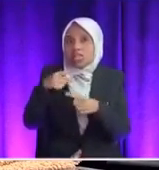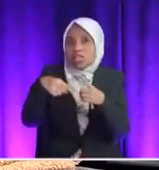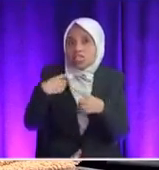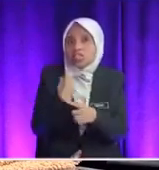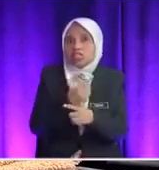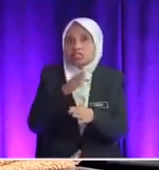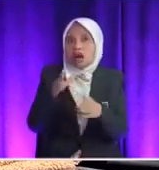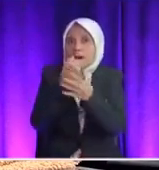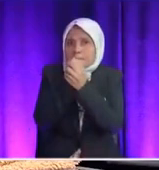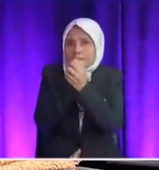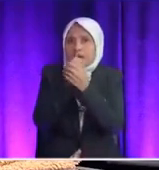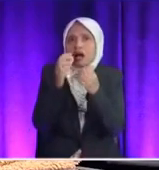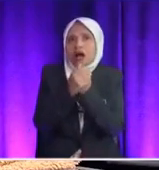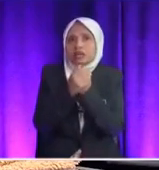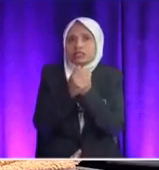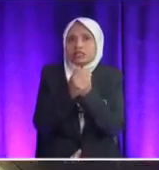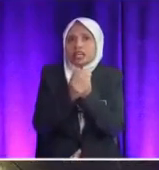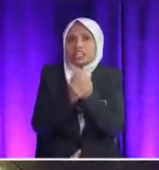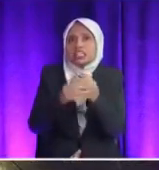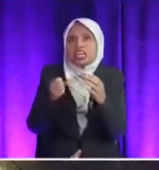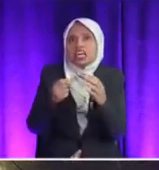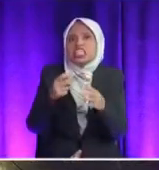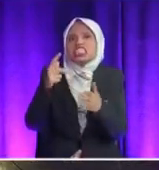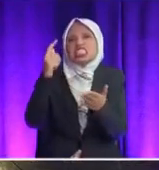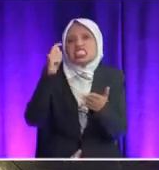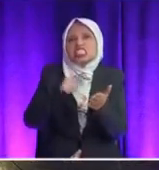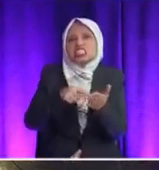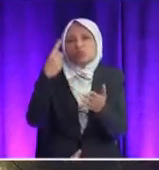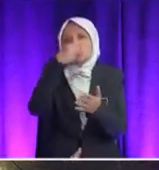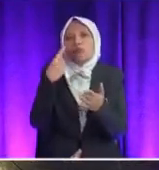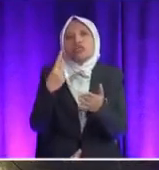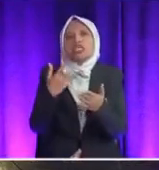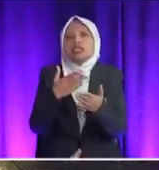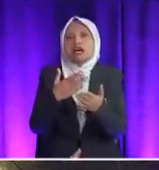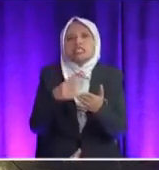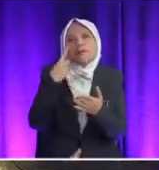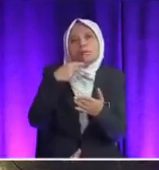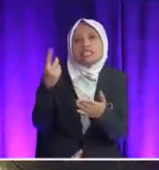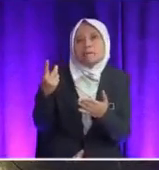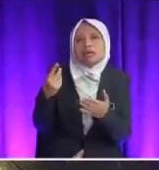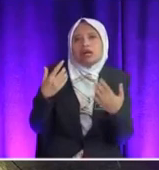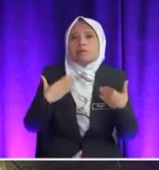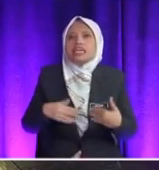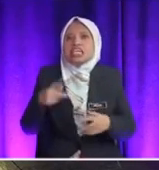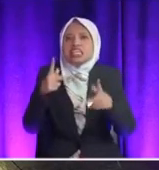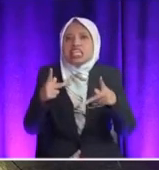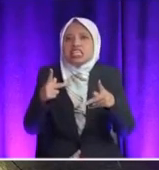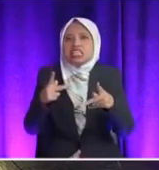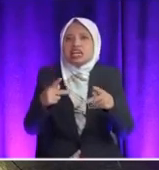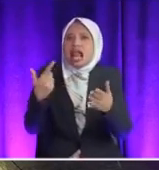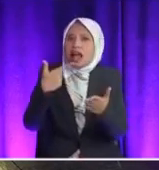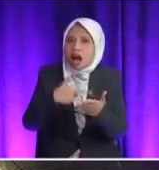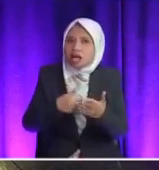tak ganggu white doakan meloncat Hayu kemana mula-mula ketemu kecewa betul katanya mau ke kenapa lengket uh ah lagi